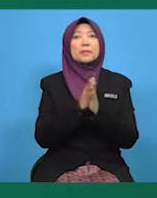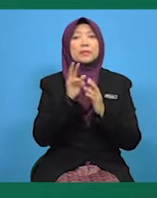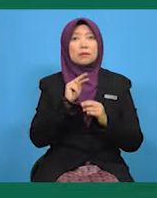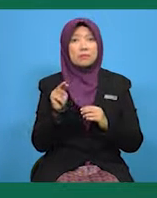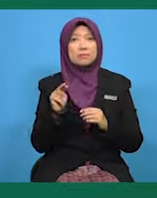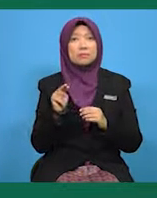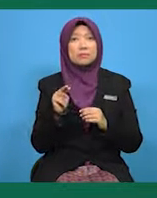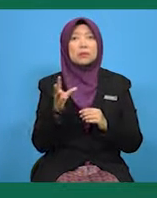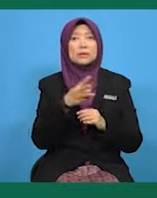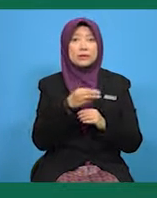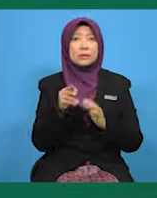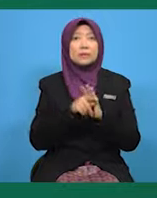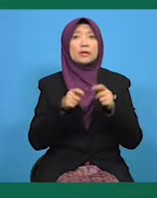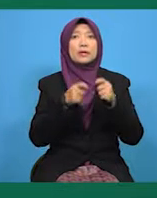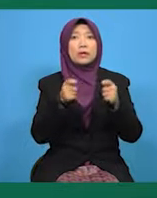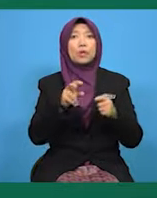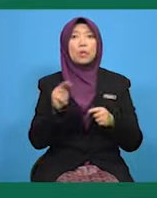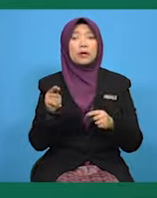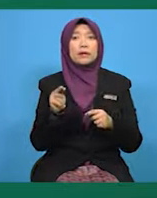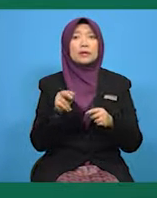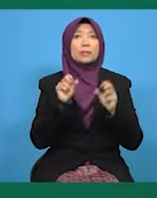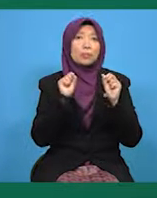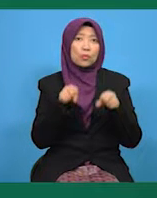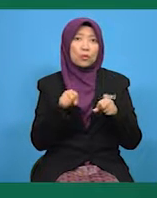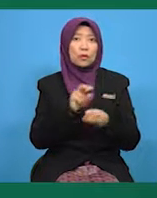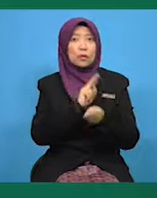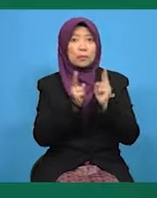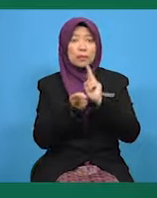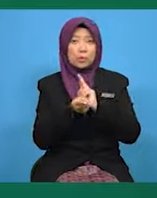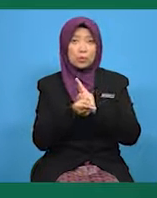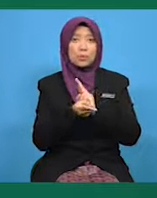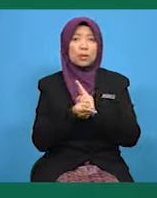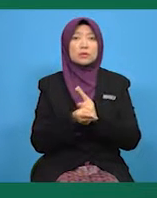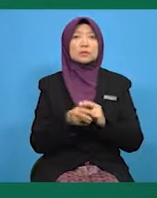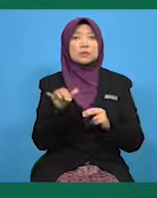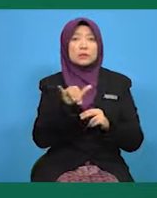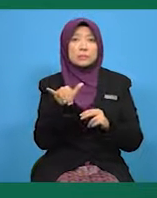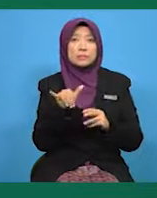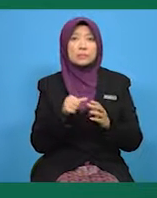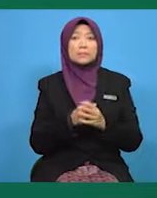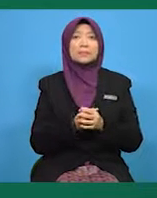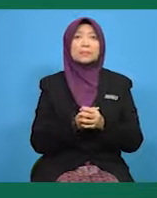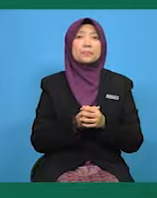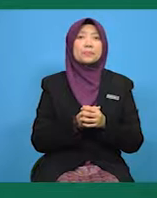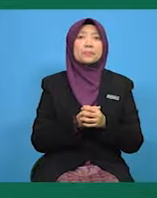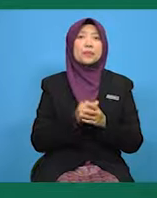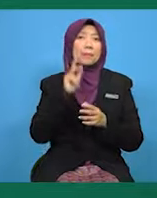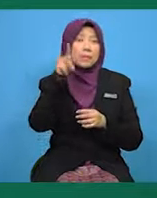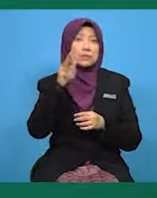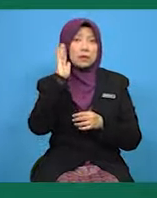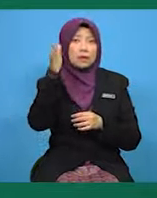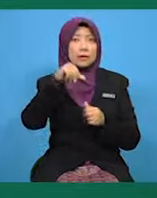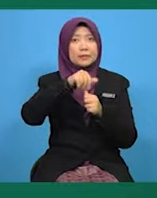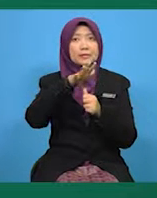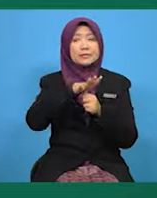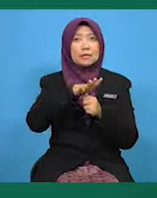Permintaan aggregate dan penawaran aggregate boleh berubah serentak dan pasti ia akan